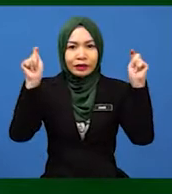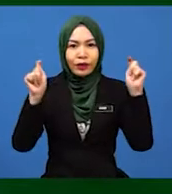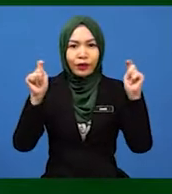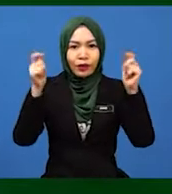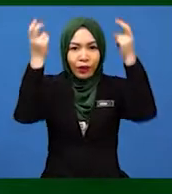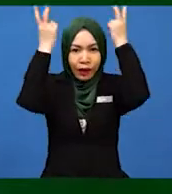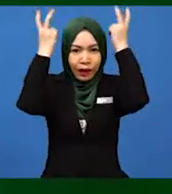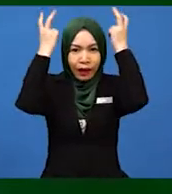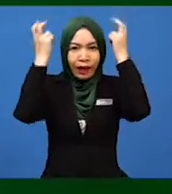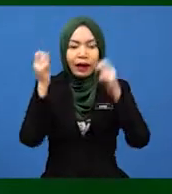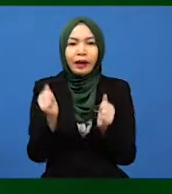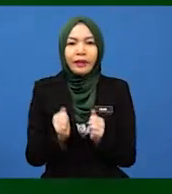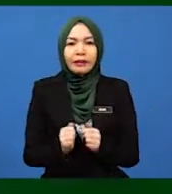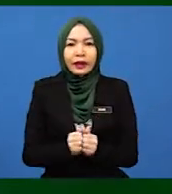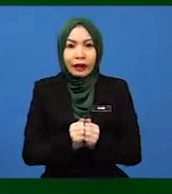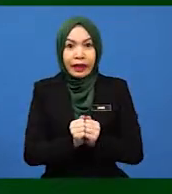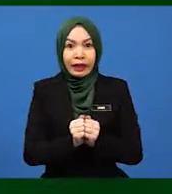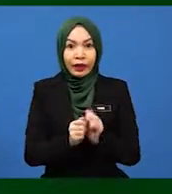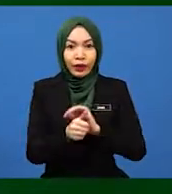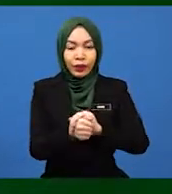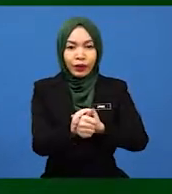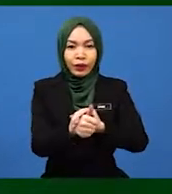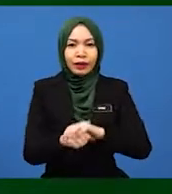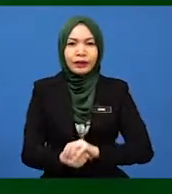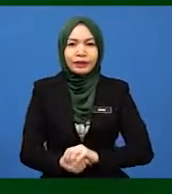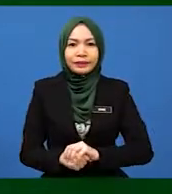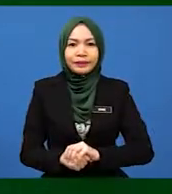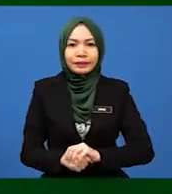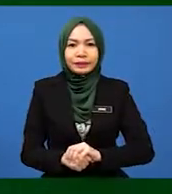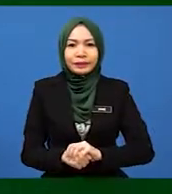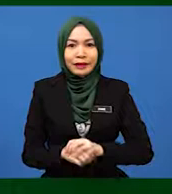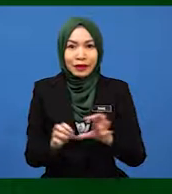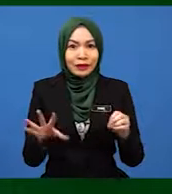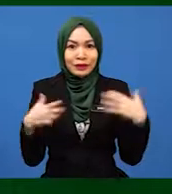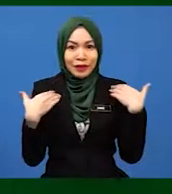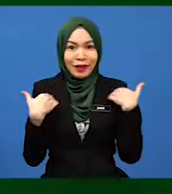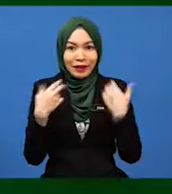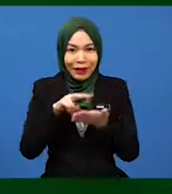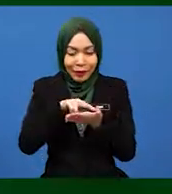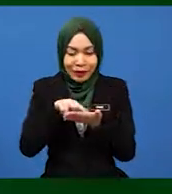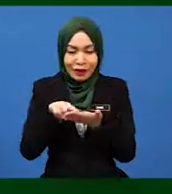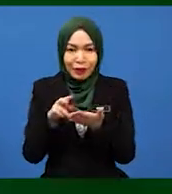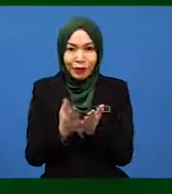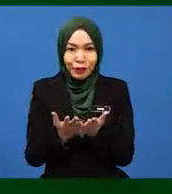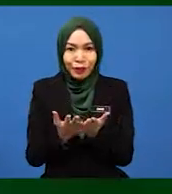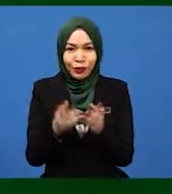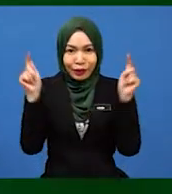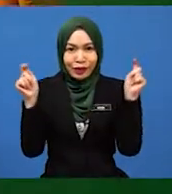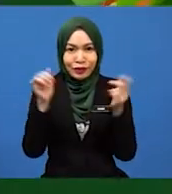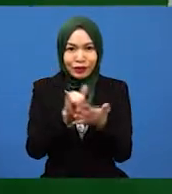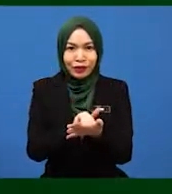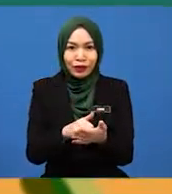dengan Kura-kura. Murid-murid pernah mendengar atau membaca cerita itu?